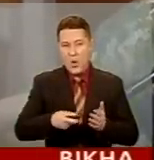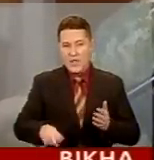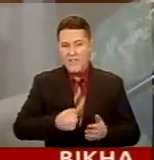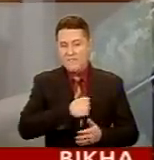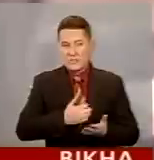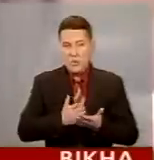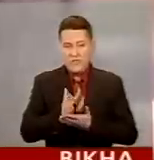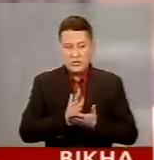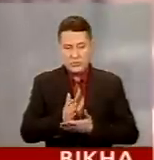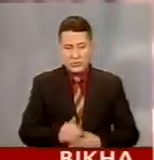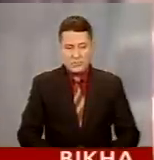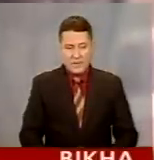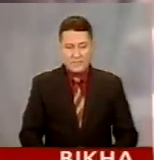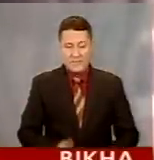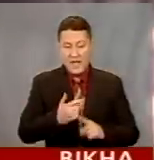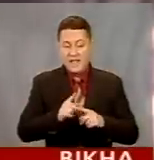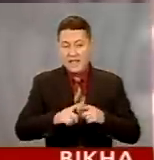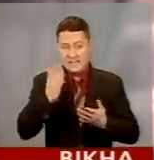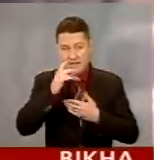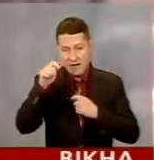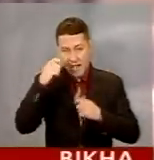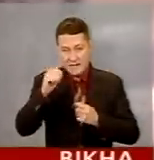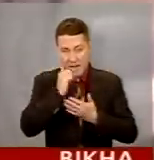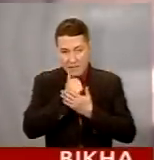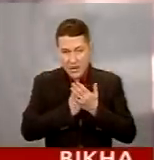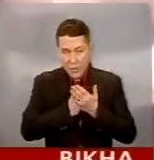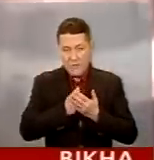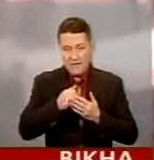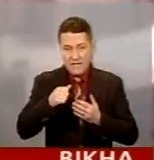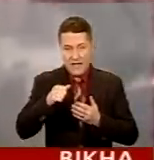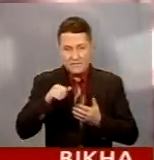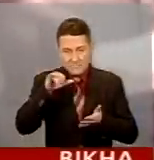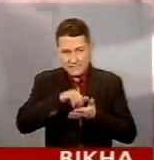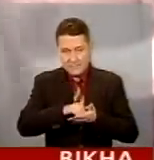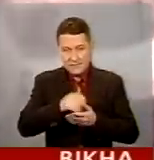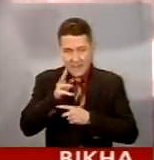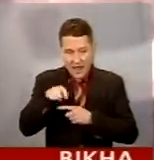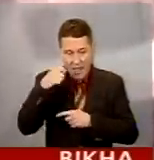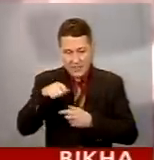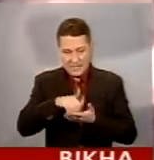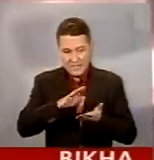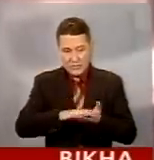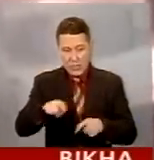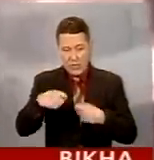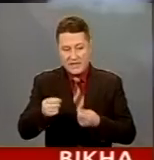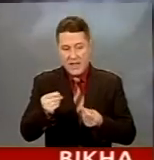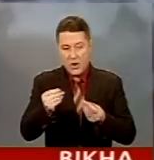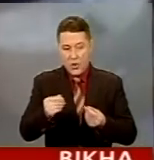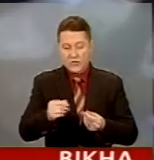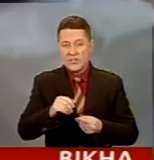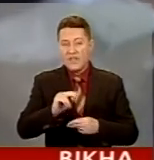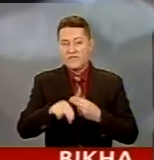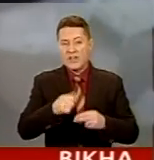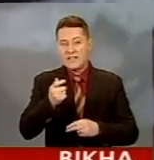військової служби. Ось на цих кадрах прихована камера, встановлена в кабінеті військома, зафіксувала передання коштів. Вже за кілька хвилин потому